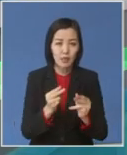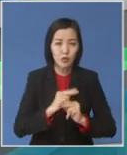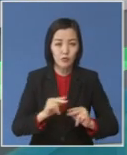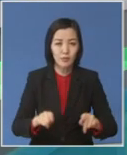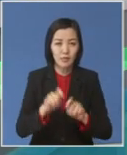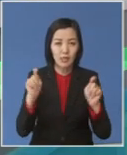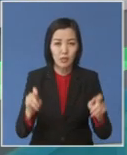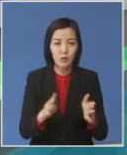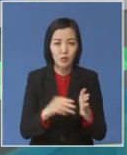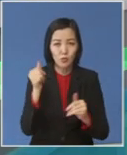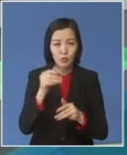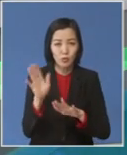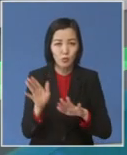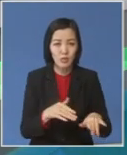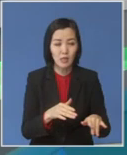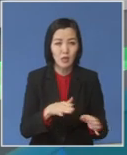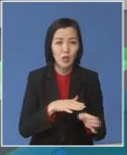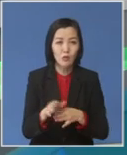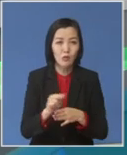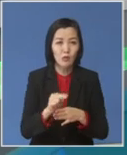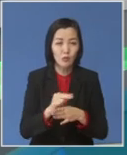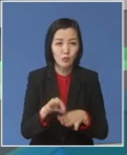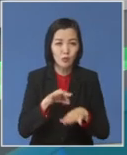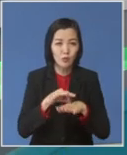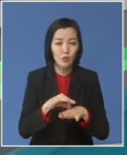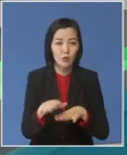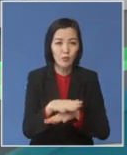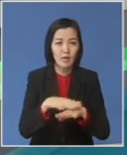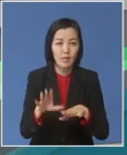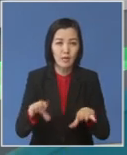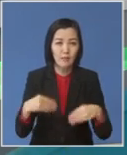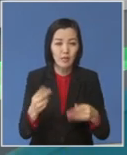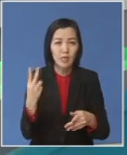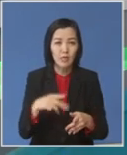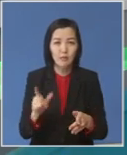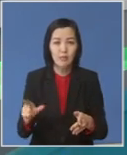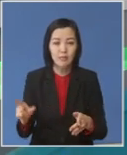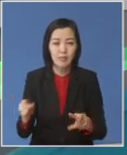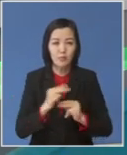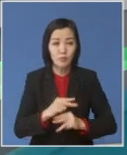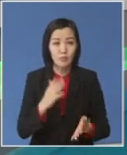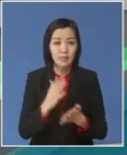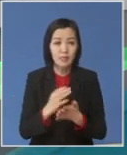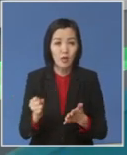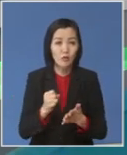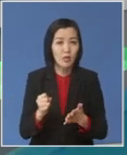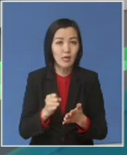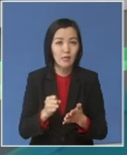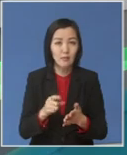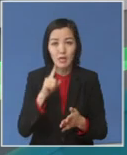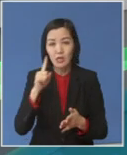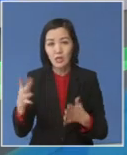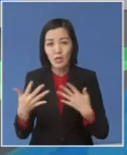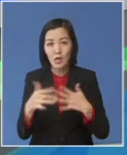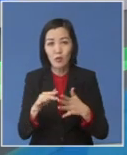бастады. 9 жылдан соң күрделі жөндеуден өтіп, ел игілігіне берілген нысанда 25 адам еңбек етеді. Олар тек аудан ғана емес,